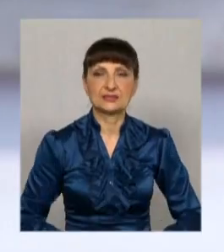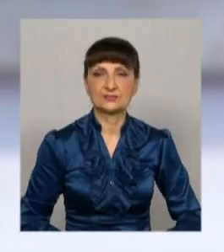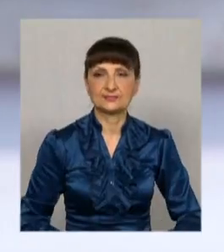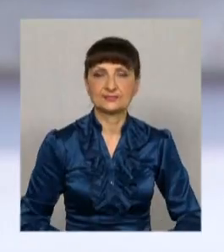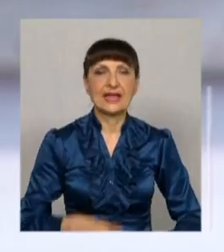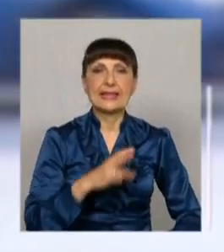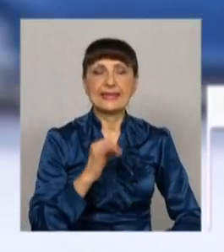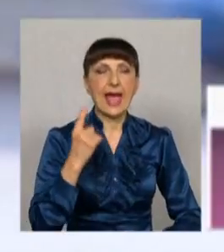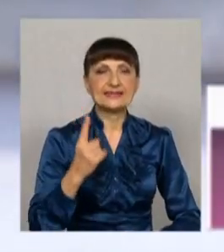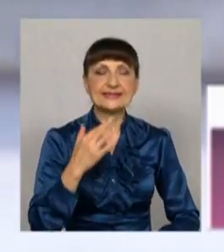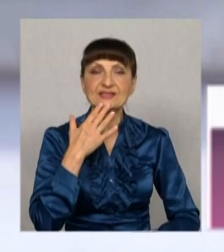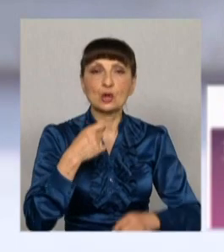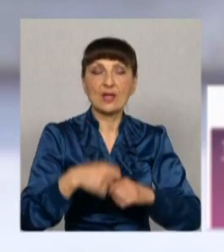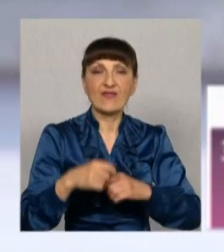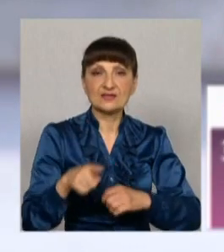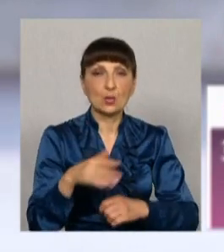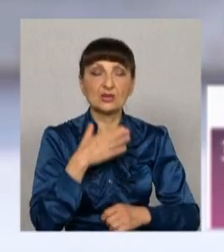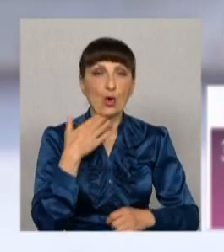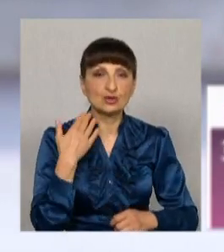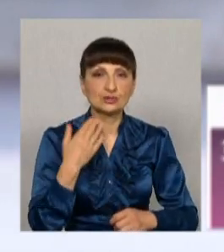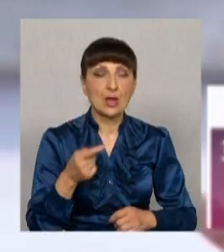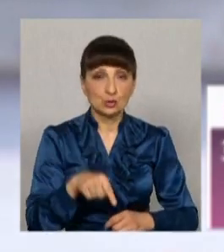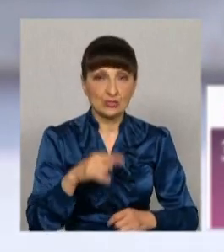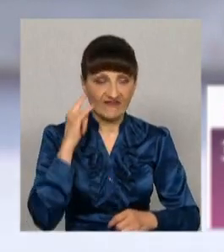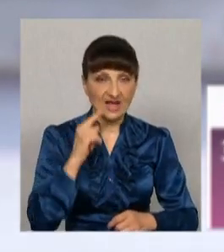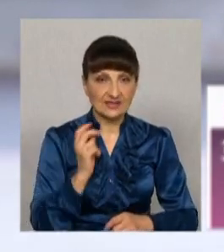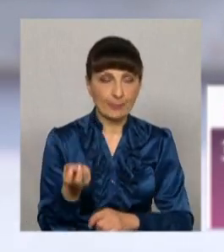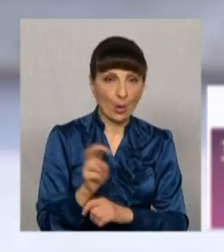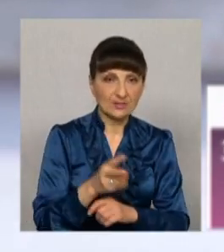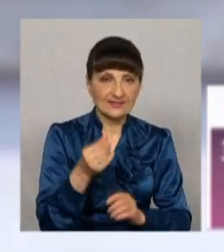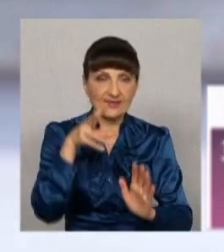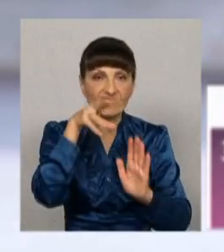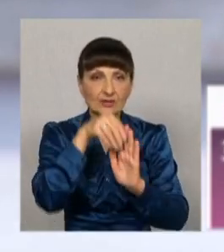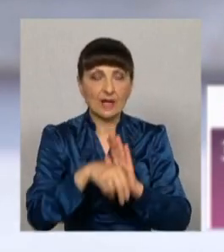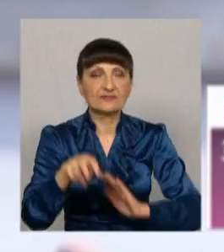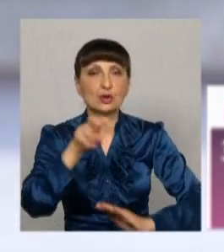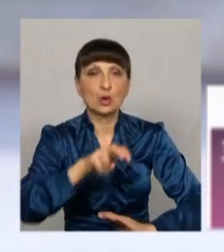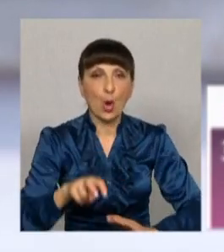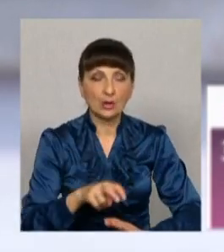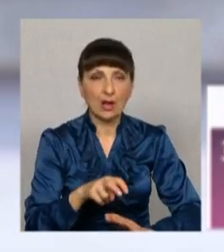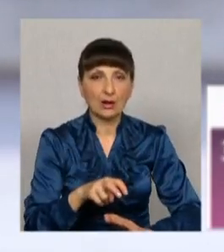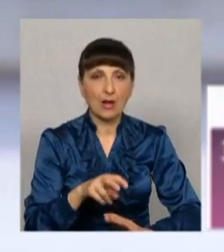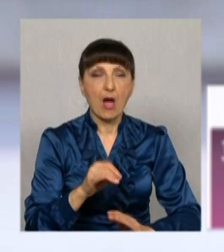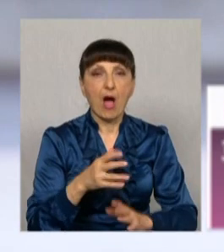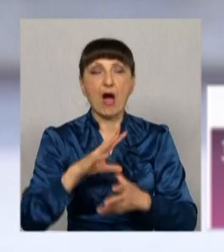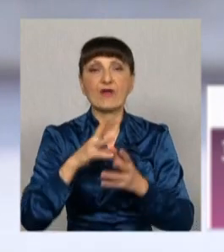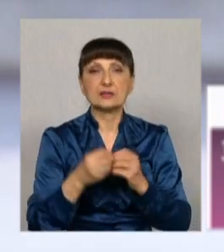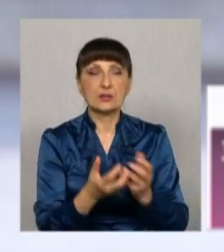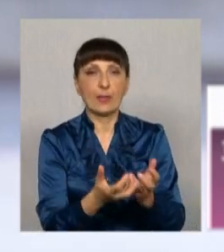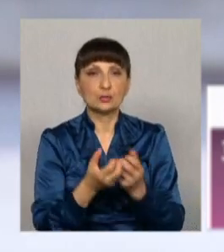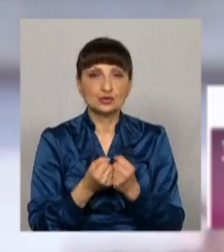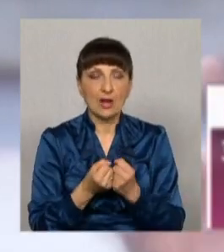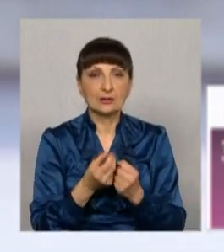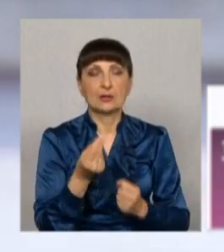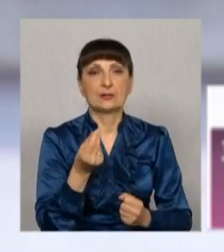один иностранный инвестор не заинтересован в том, чтобы приходить сюда, вкладывать сюда там доллары и в конце получать